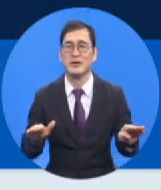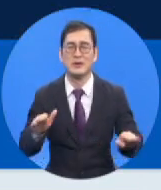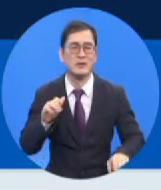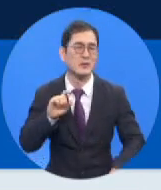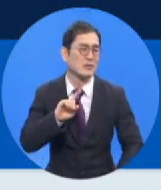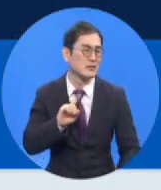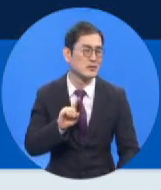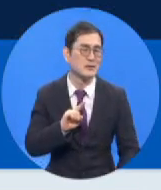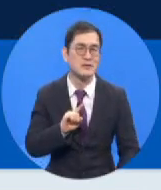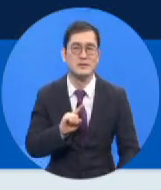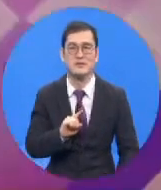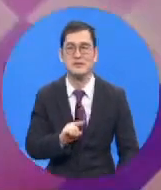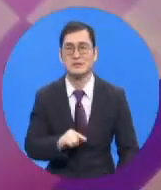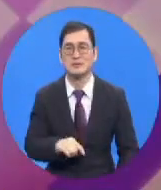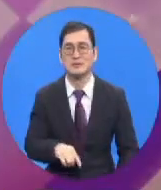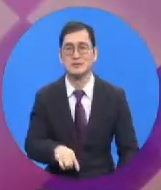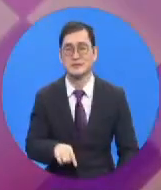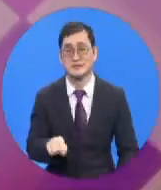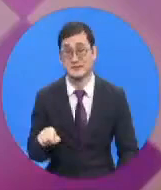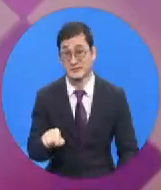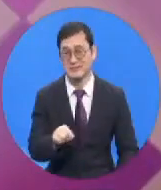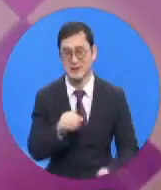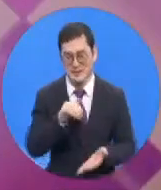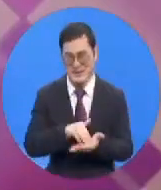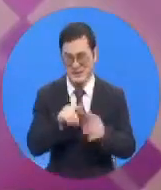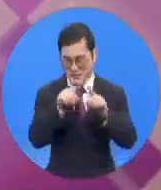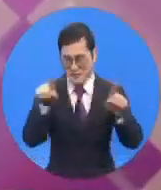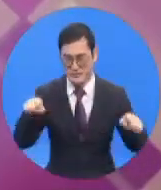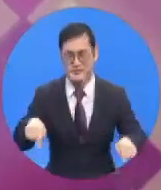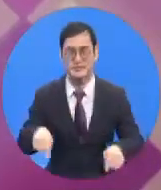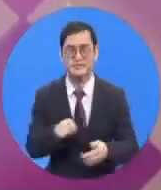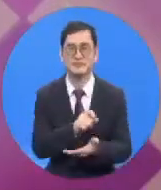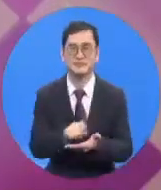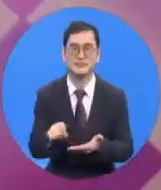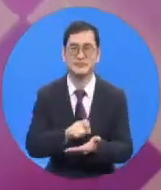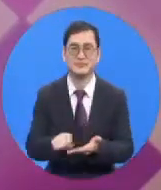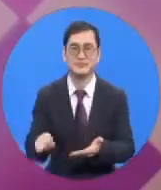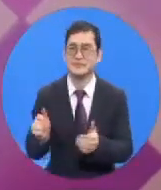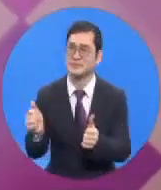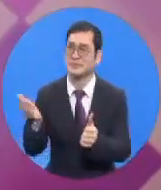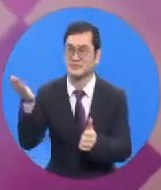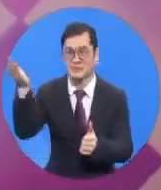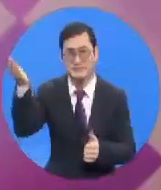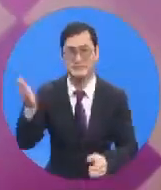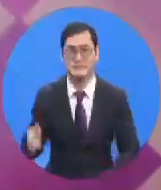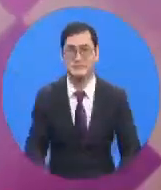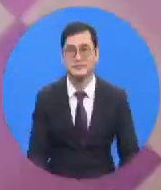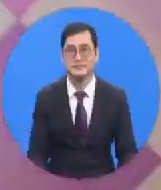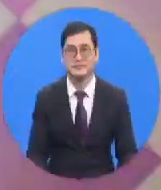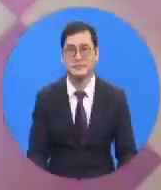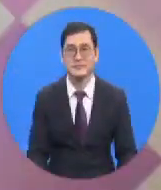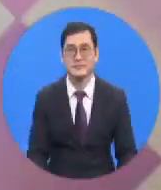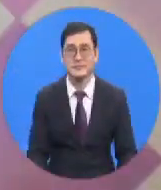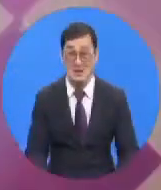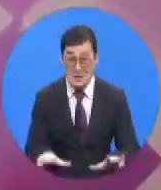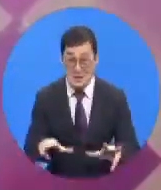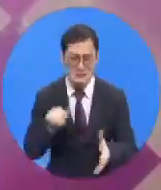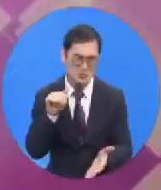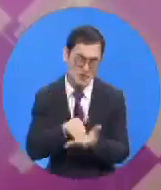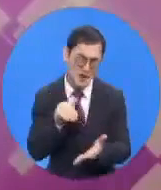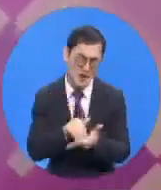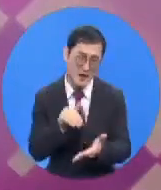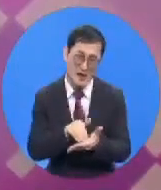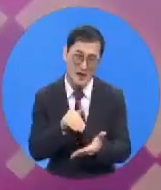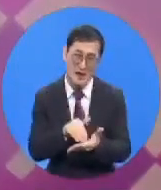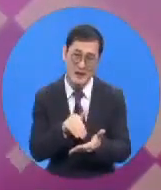박수현 전 대변인님, 물론 뭐 양모 입장에서, 양부 입장에서 진짜 지금 이제와 굉장히 후회가 되고 그래서 저